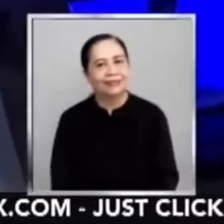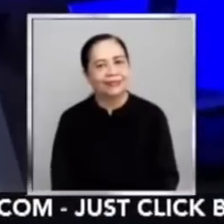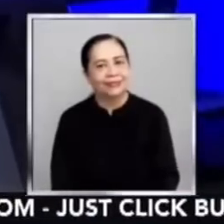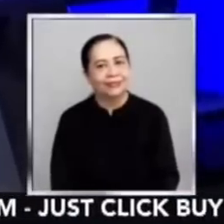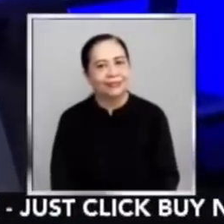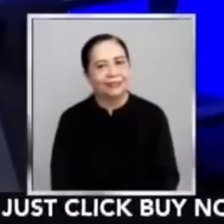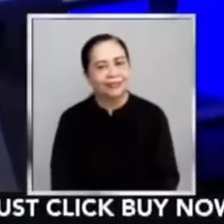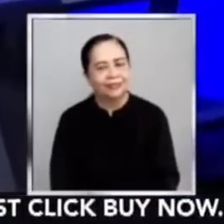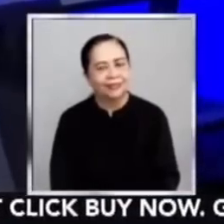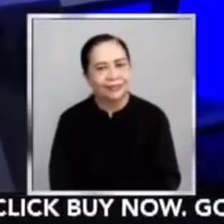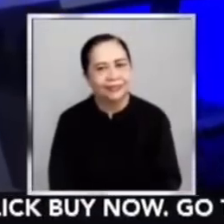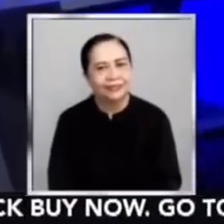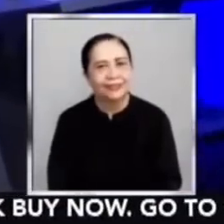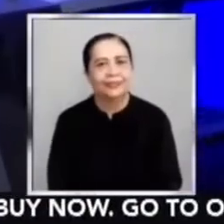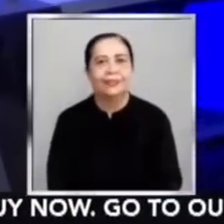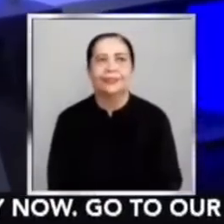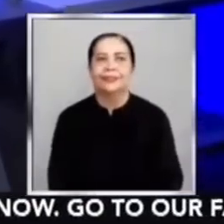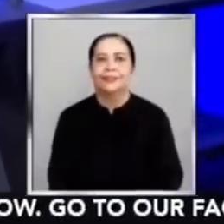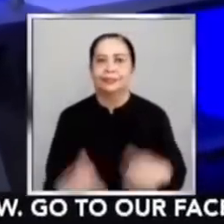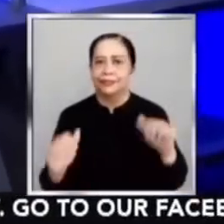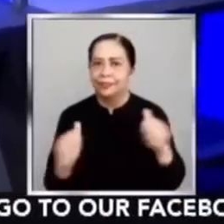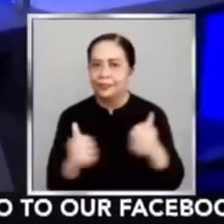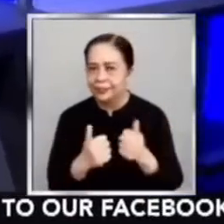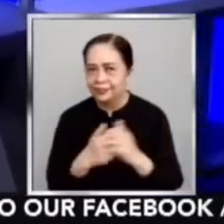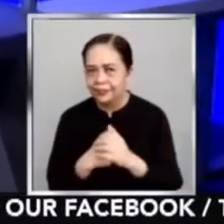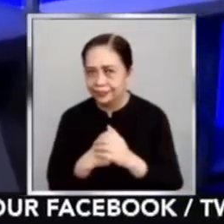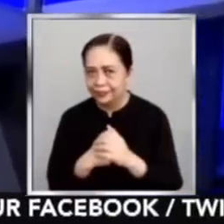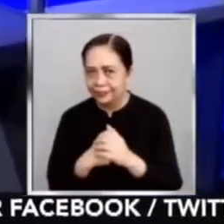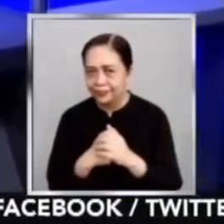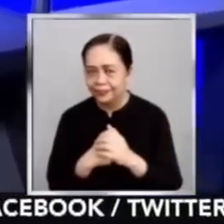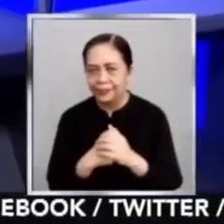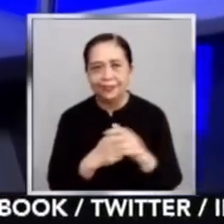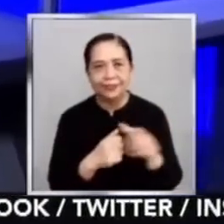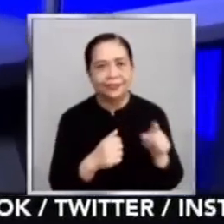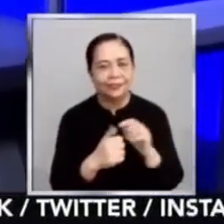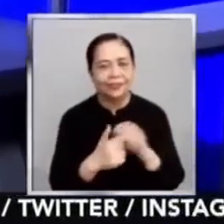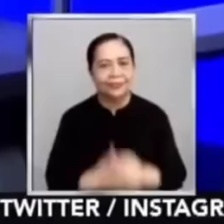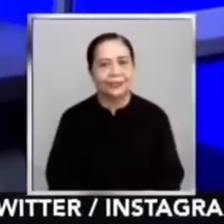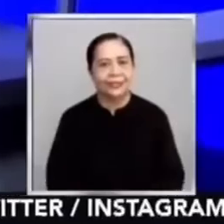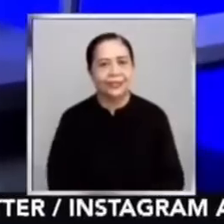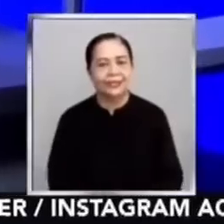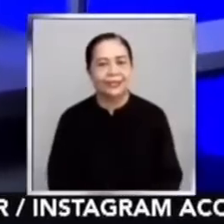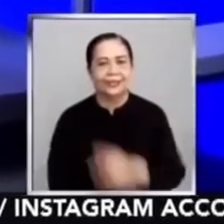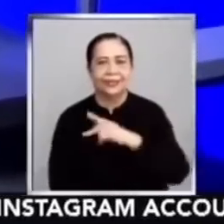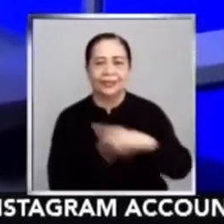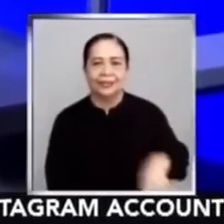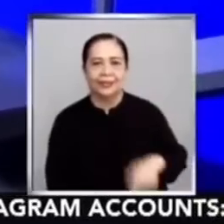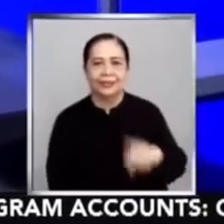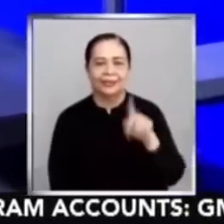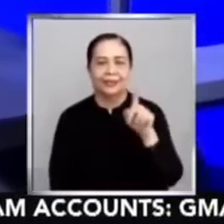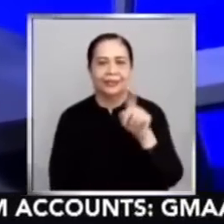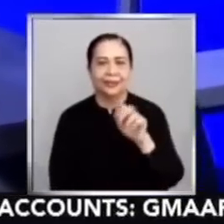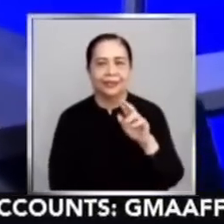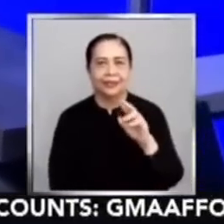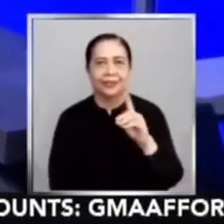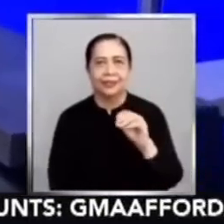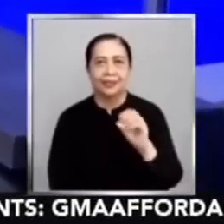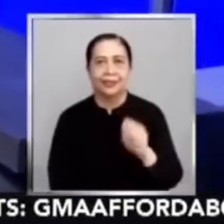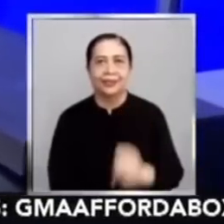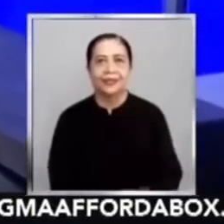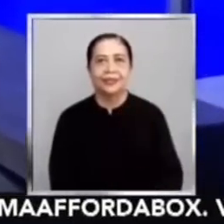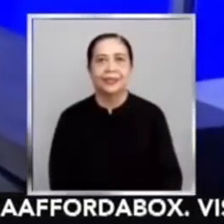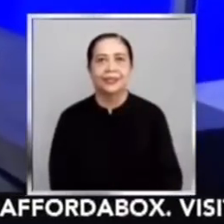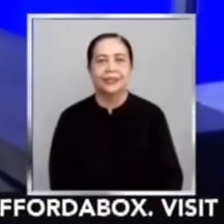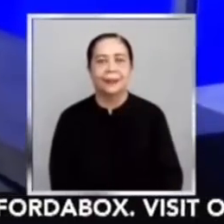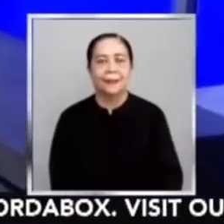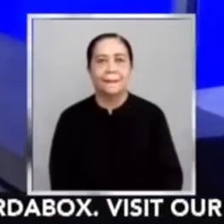Intense and challenging daw para kay Martin Del Rosario ang karakter niyang si Prince Sardos ng Voltes 5 Legacy. Pero bago raw siya kainisan,